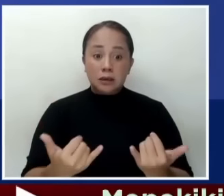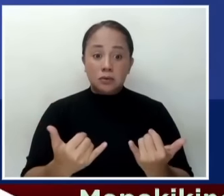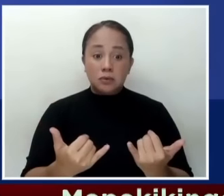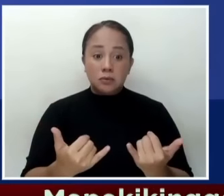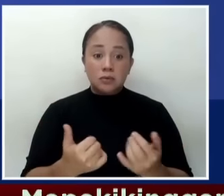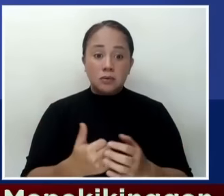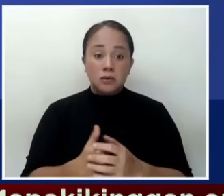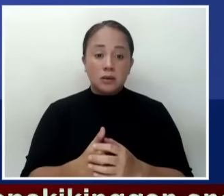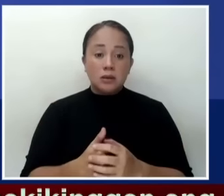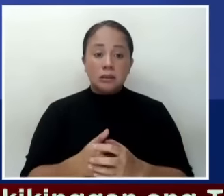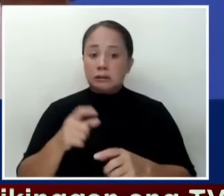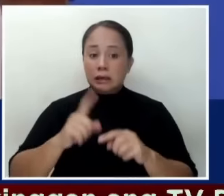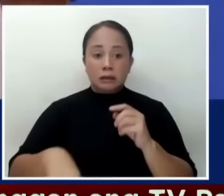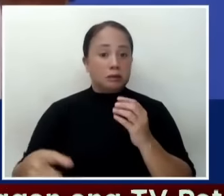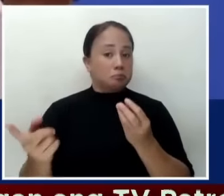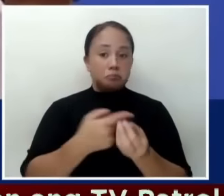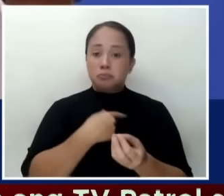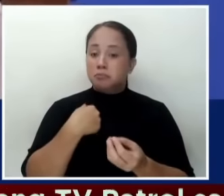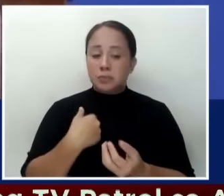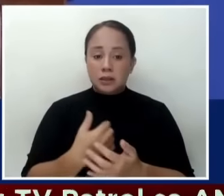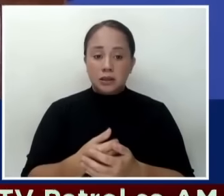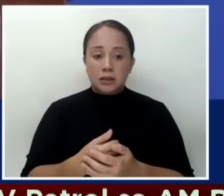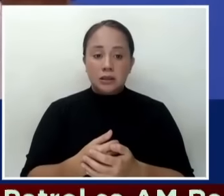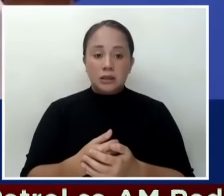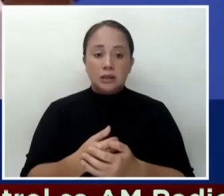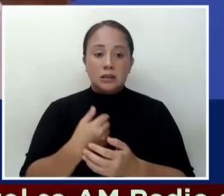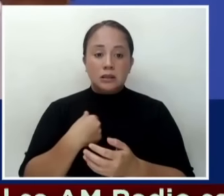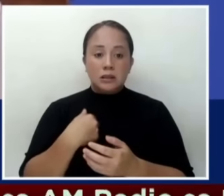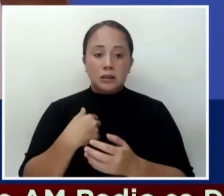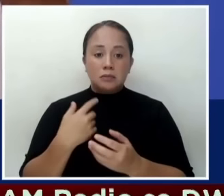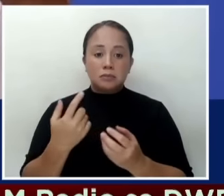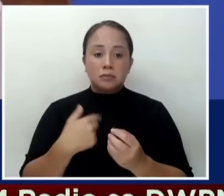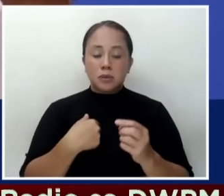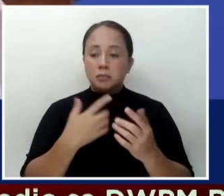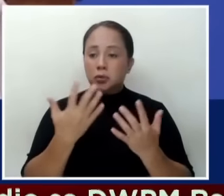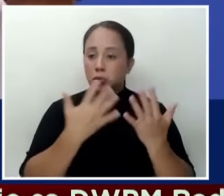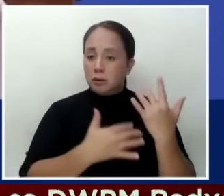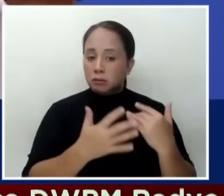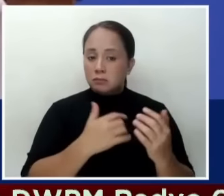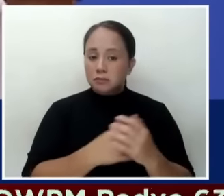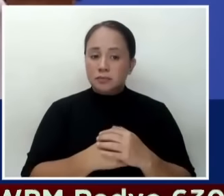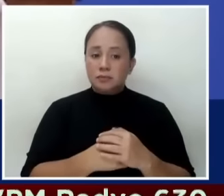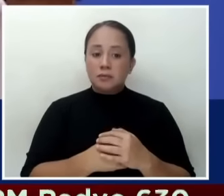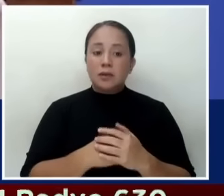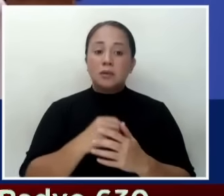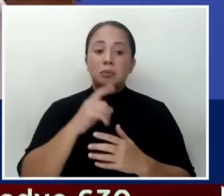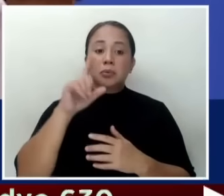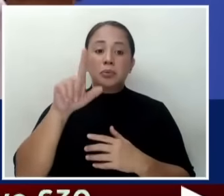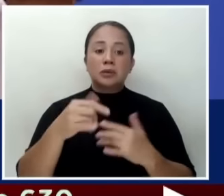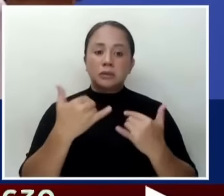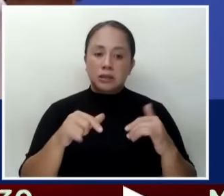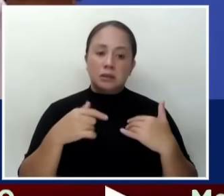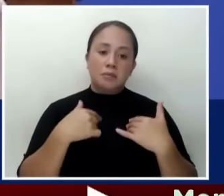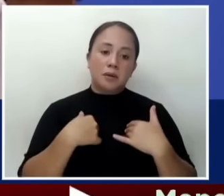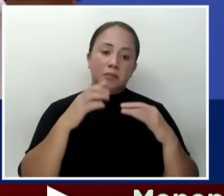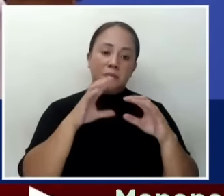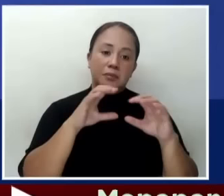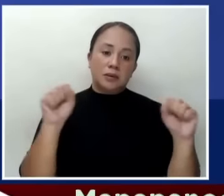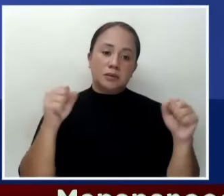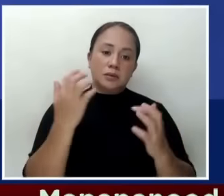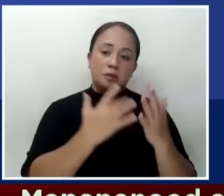hindi nila ako matanggal. They can drag me to hell. Pagdating nila dun, ako pa rin yung presidente ng